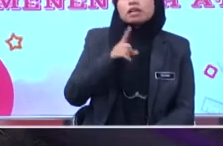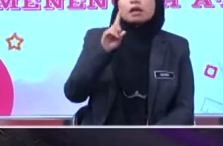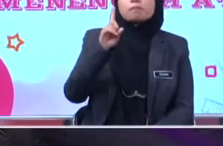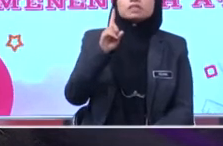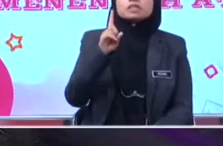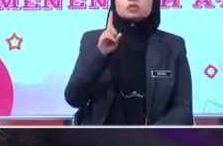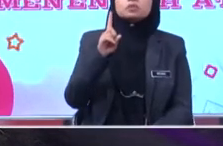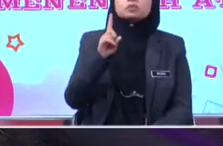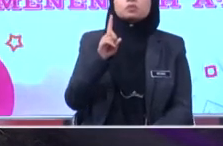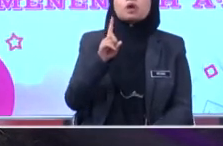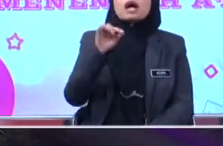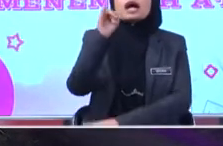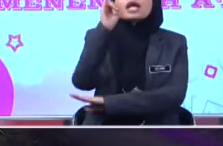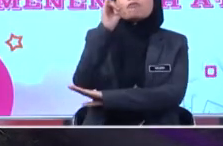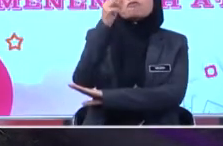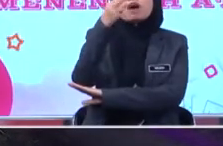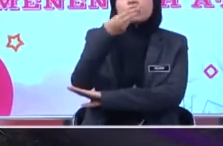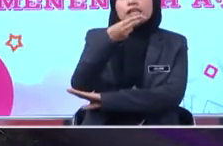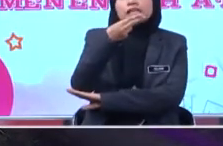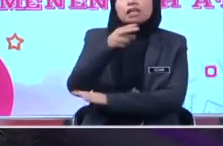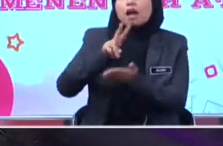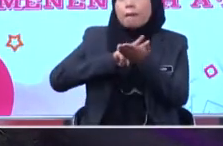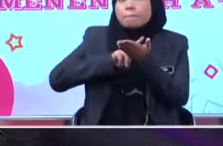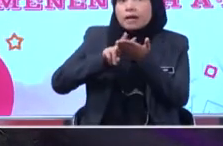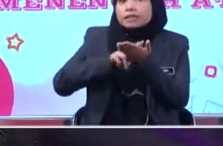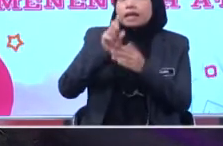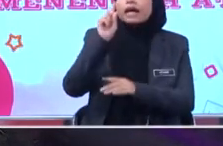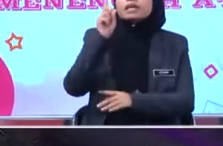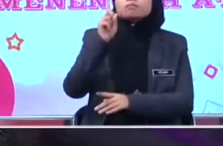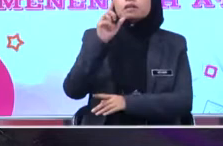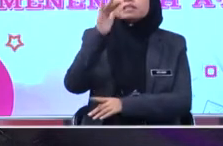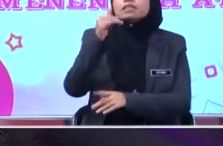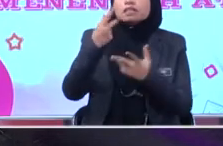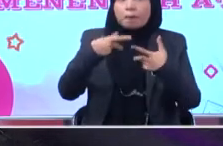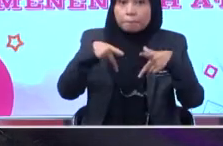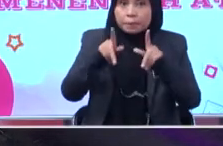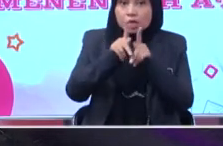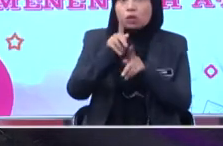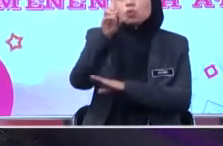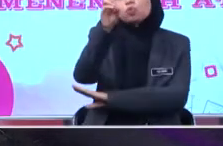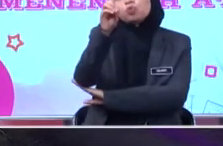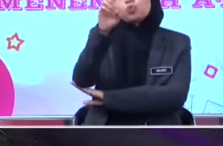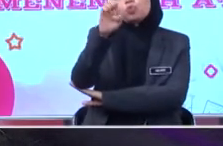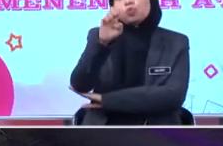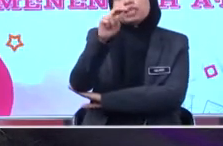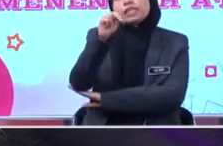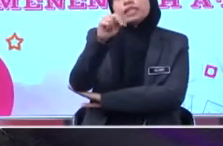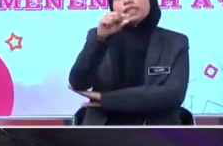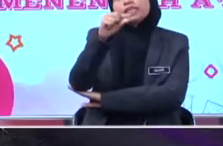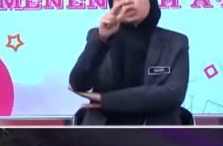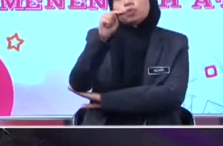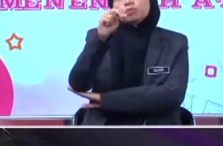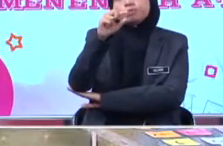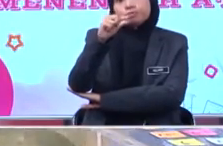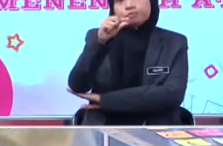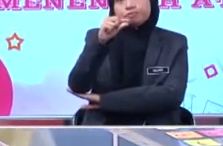Haqiqi nyampe ini dengungkan baca mananya perlu direnungkan Ah ini wanita sini kita kena